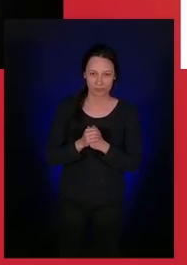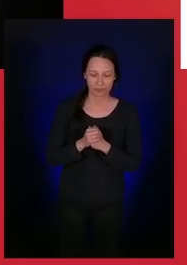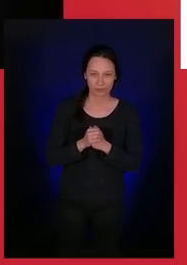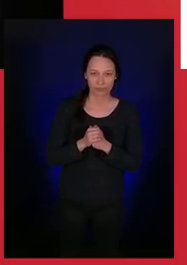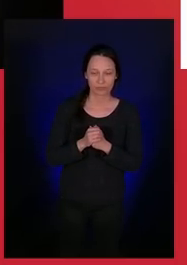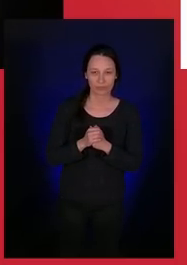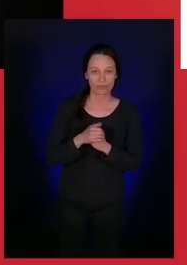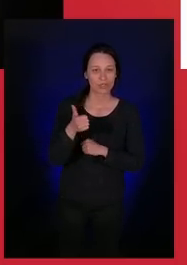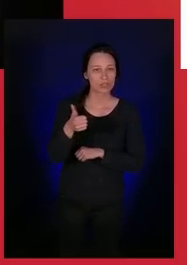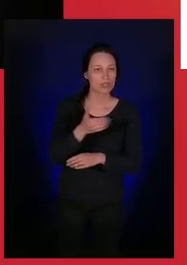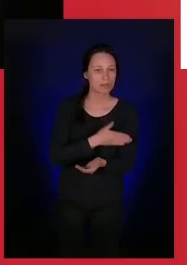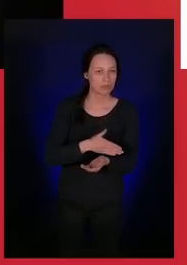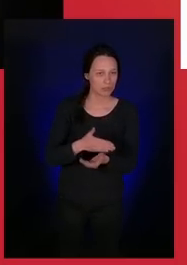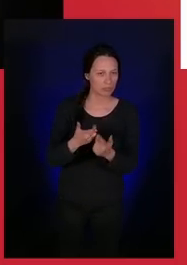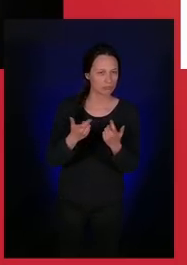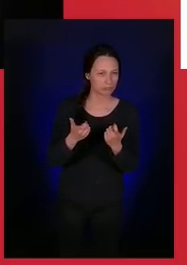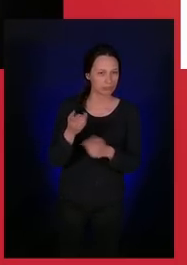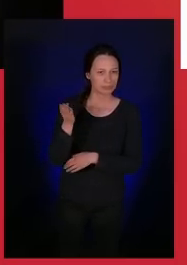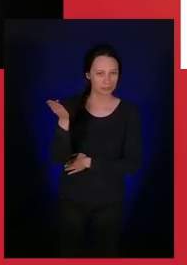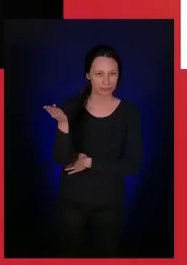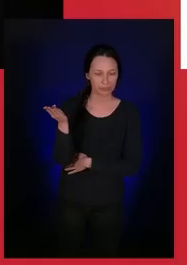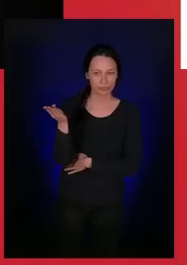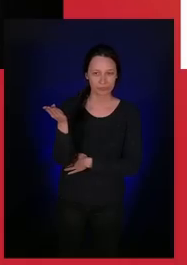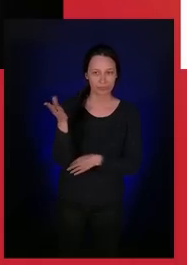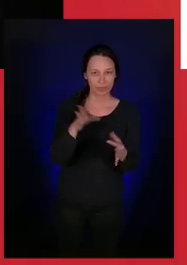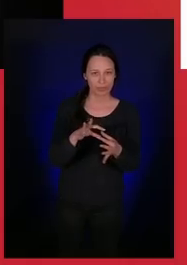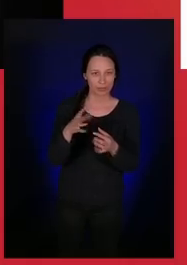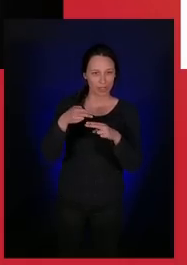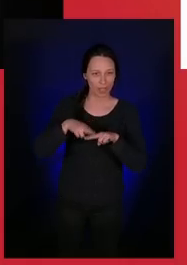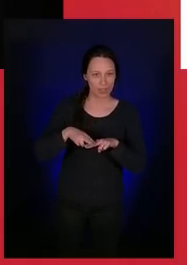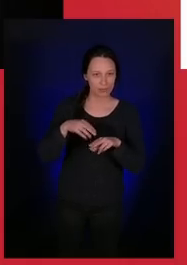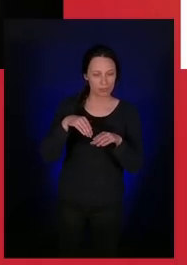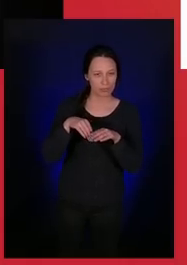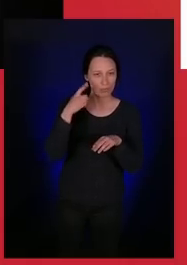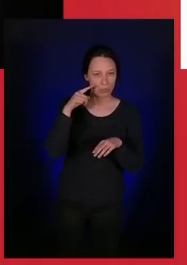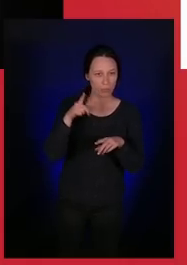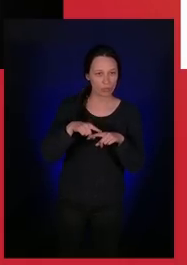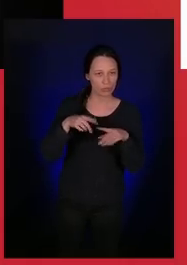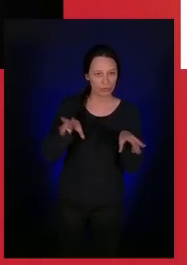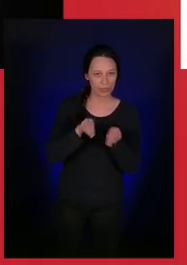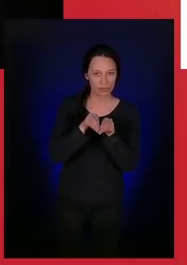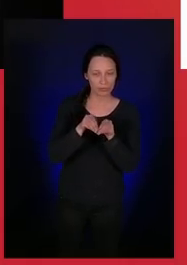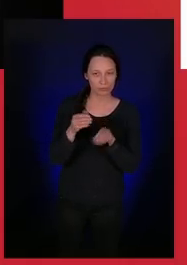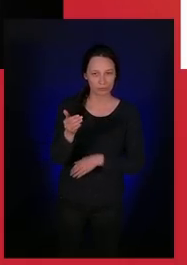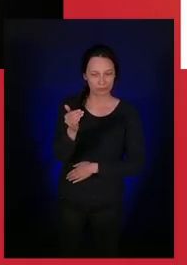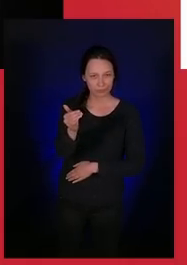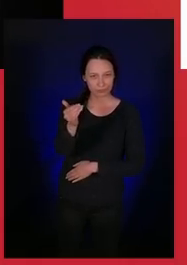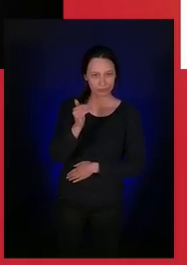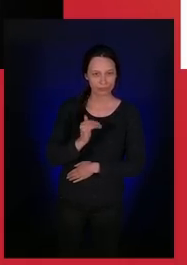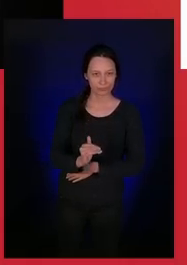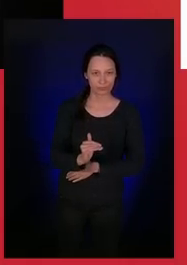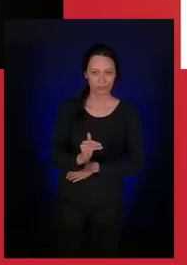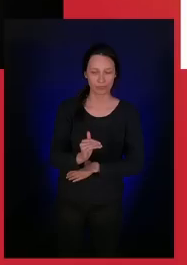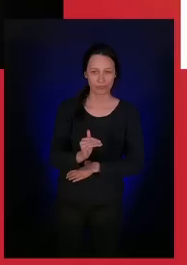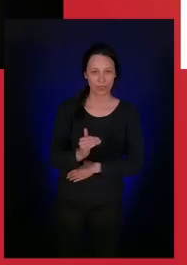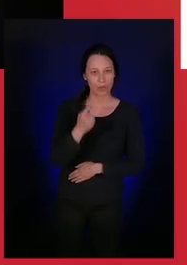6 086 422 euros et 38 centimes restant à la Confédération. 5 113 286 euros et 97